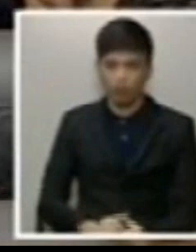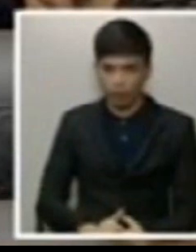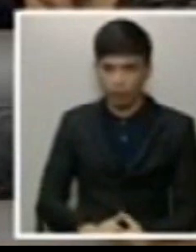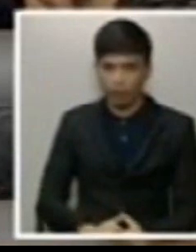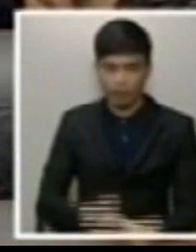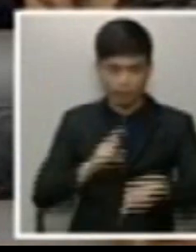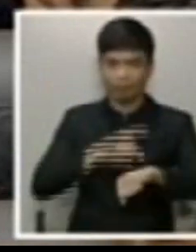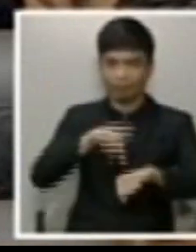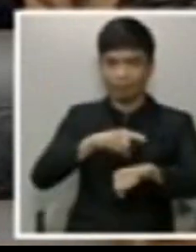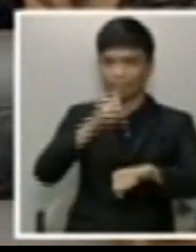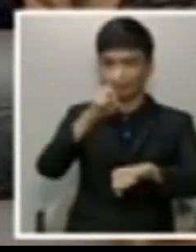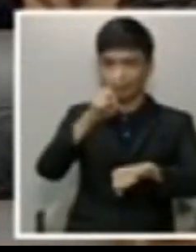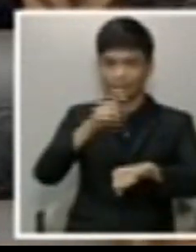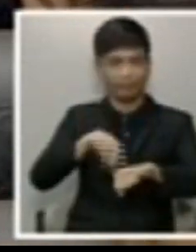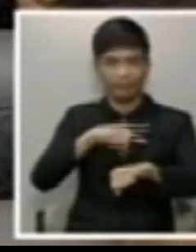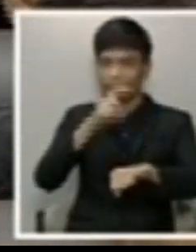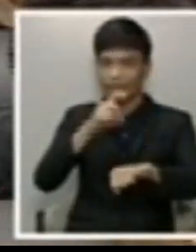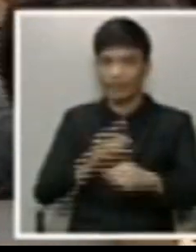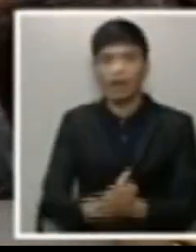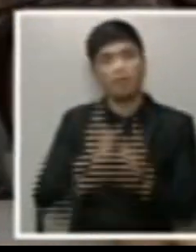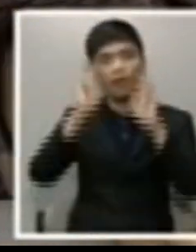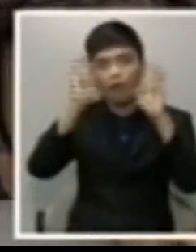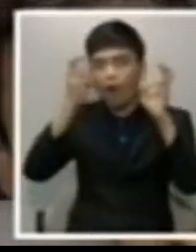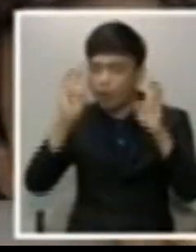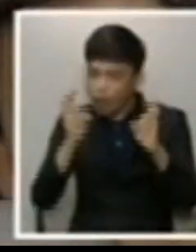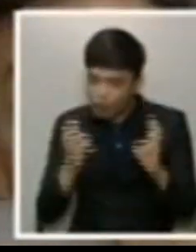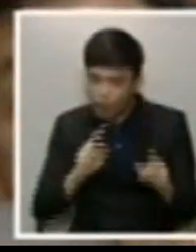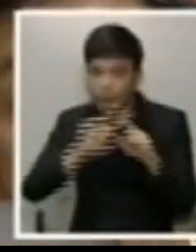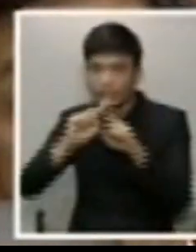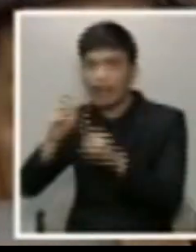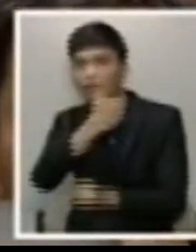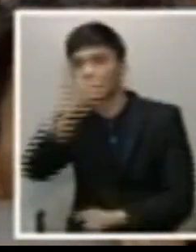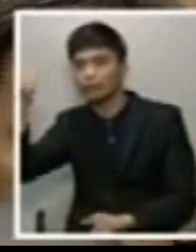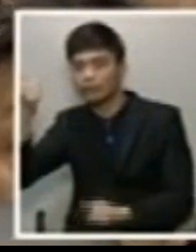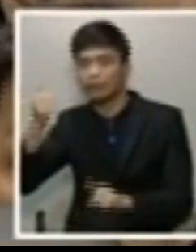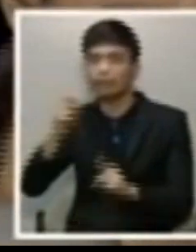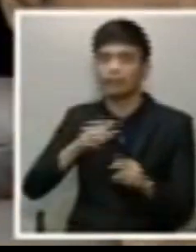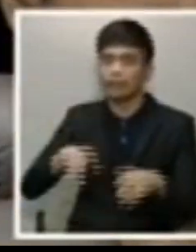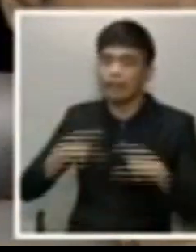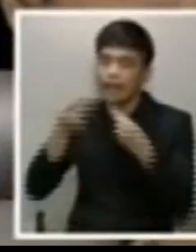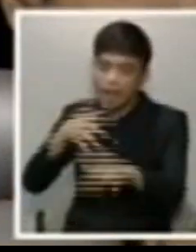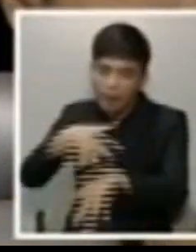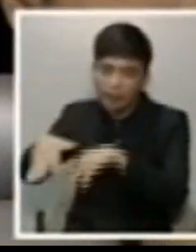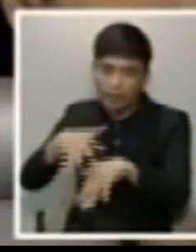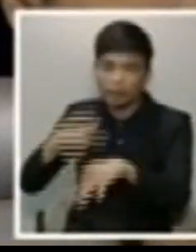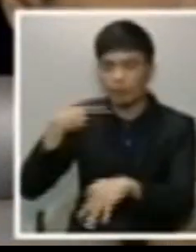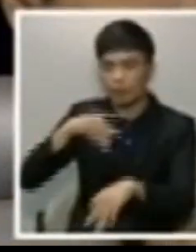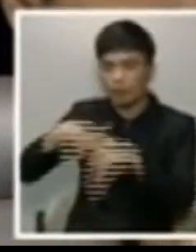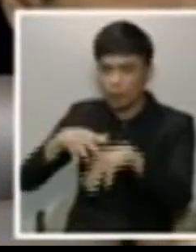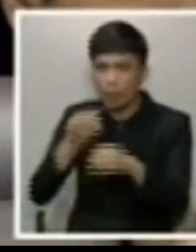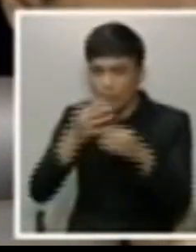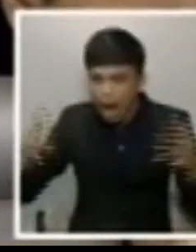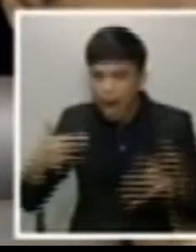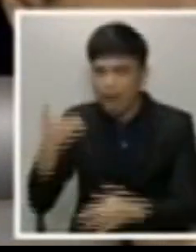าเสียเวลานะครับมียติอื่นด่วนที่จะทำให้พี่น้องประชาชนเยอะแยะหมดนะครับอย่าให้ท่านพิ